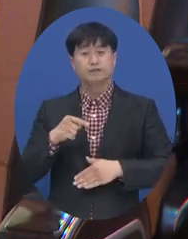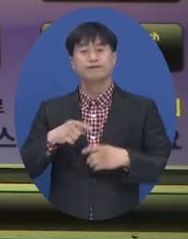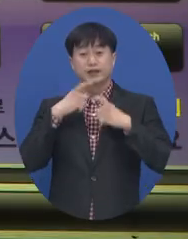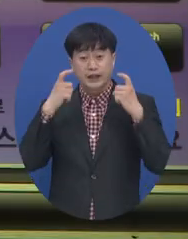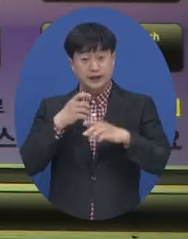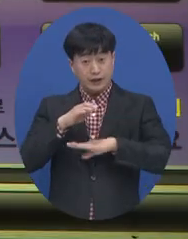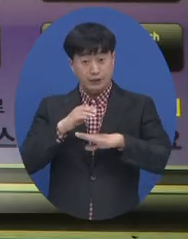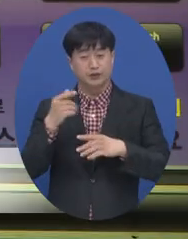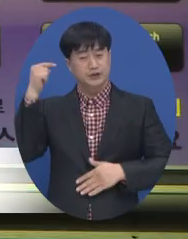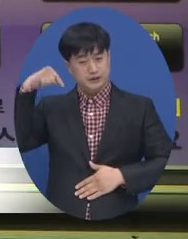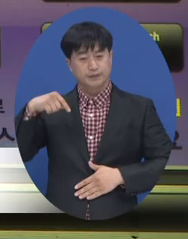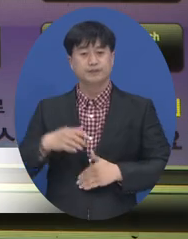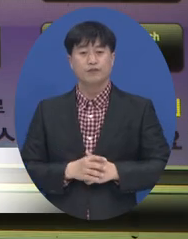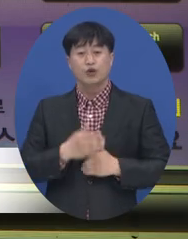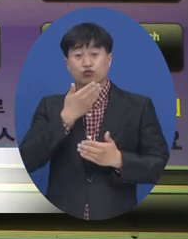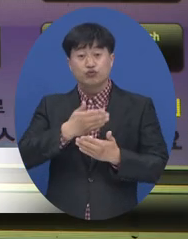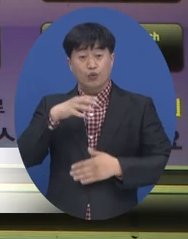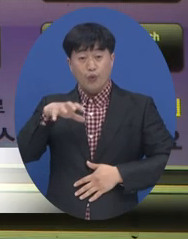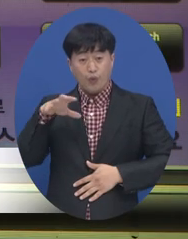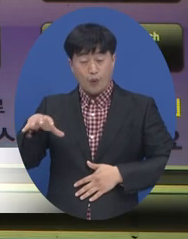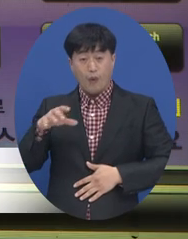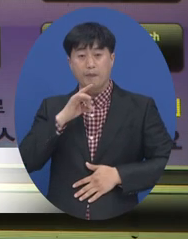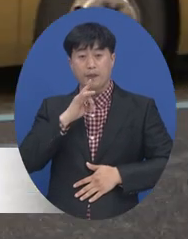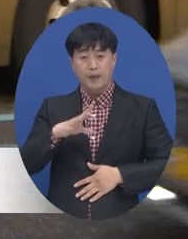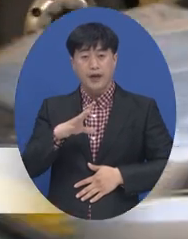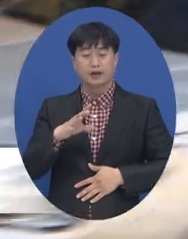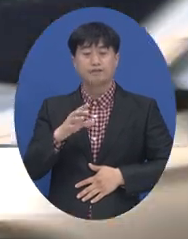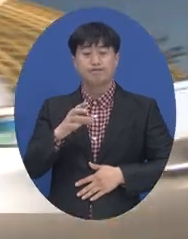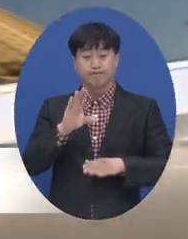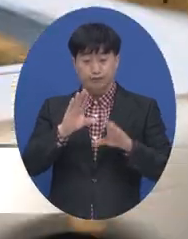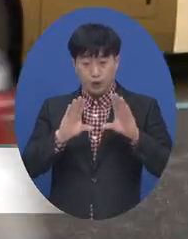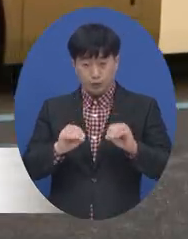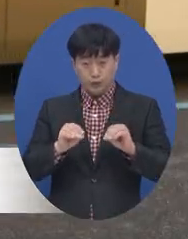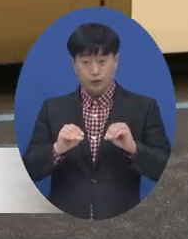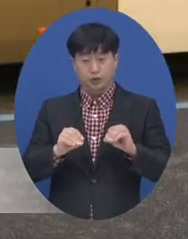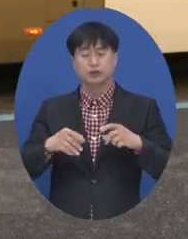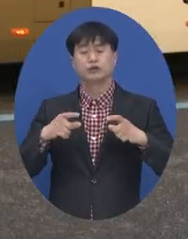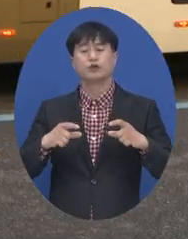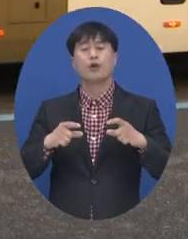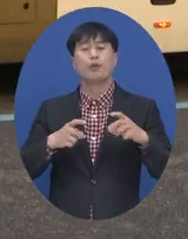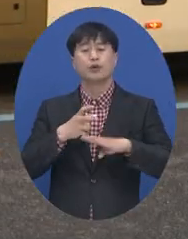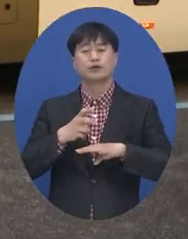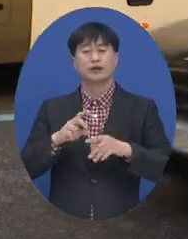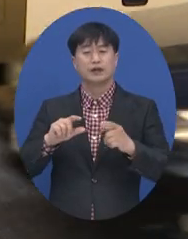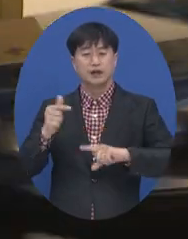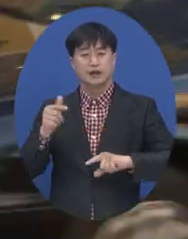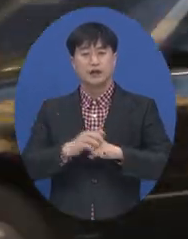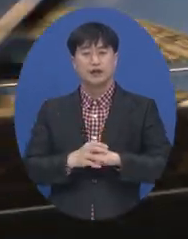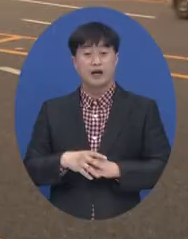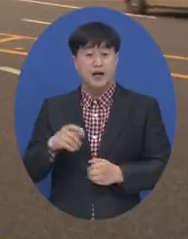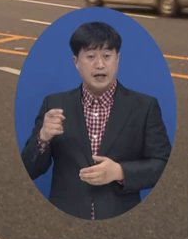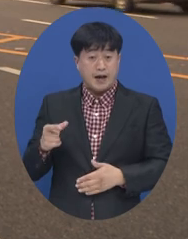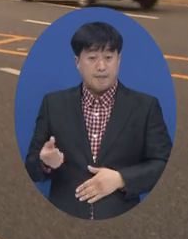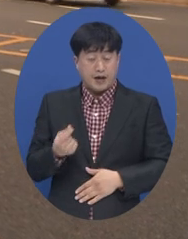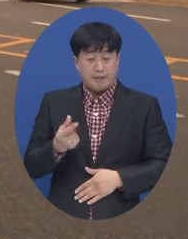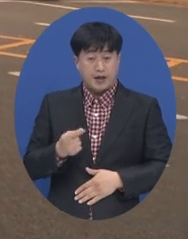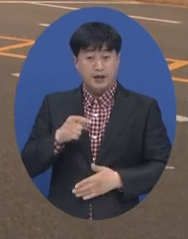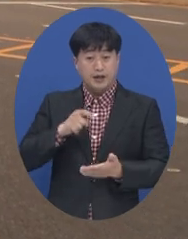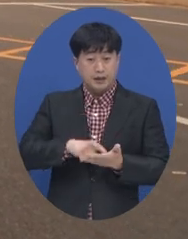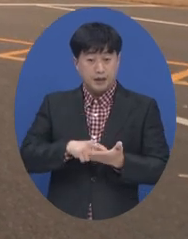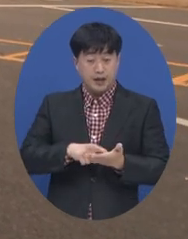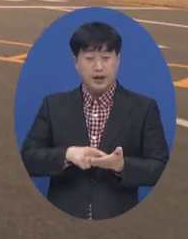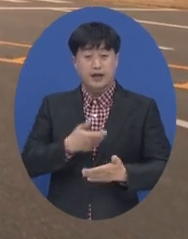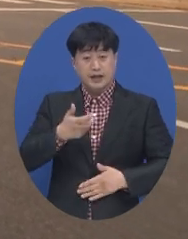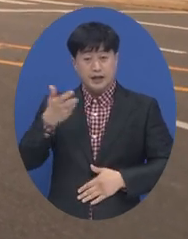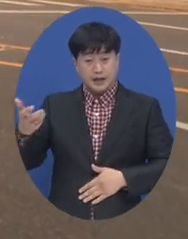느낌. 주요 거점만 정차하는 것도 일반 광역버스와 다릅니다. 급행 노선으로 빠르게 이동할